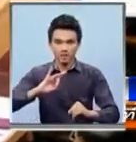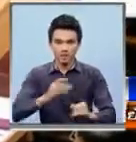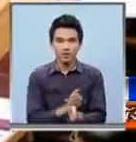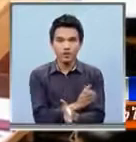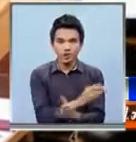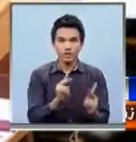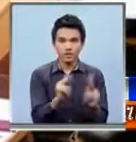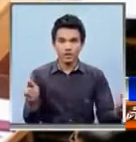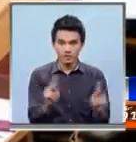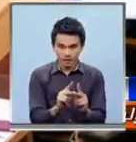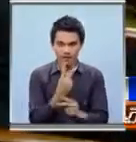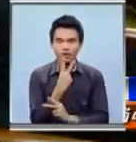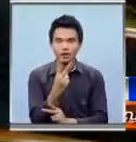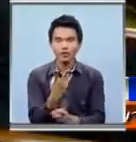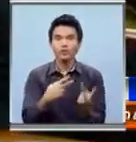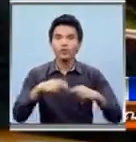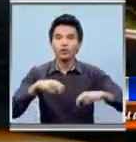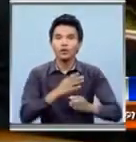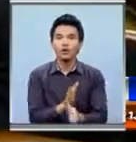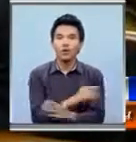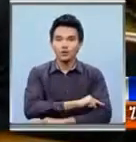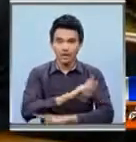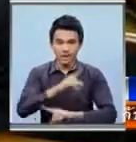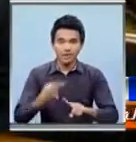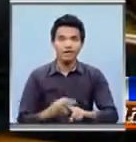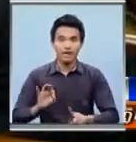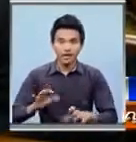จารณาขั้นปลายติให้แล้วเสร็จก่อนวันที่5กันยายนเพื่อ